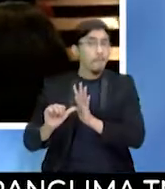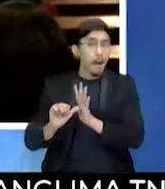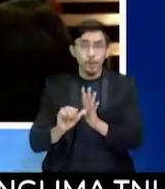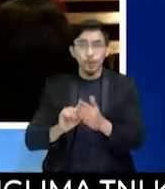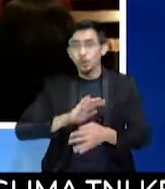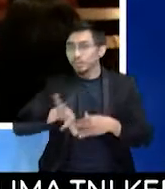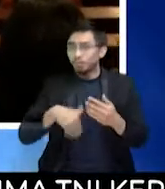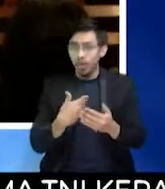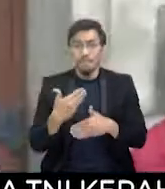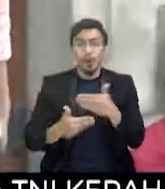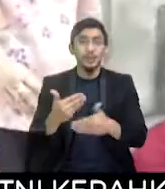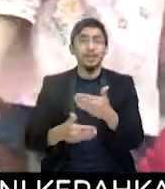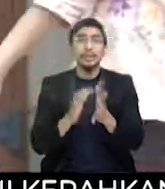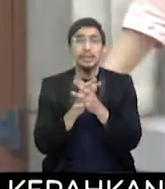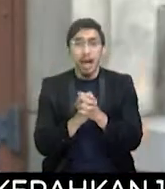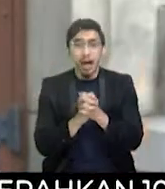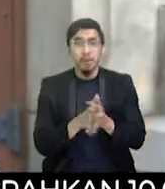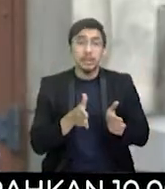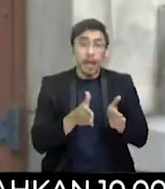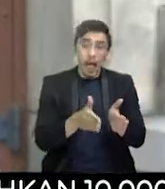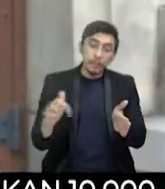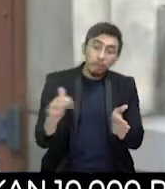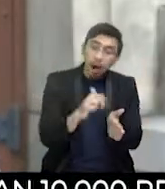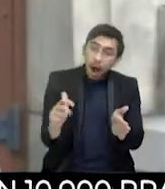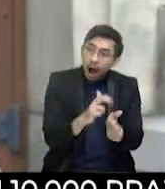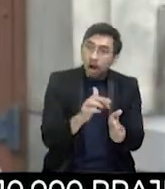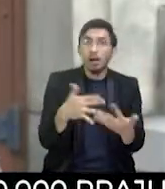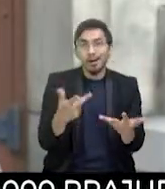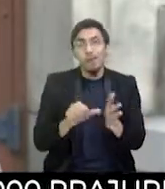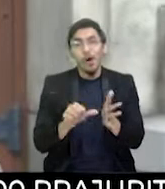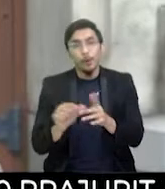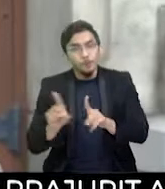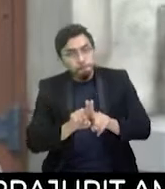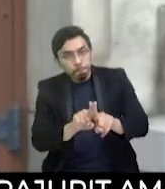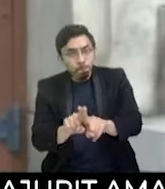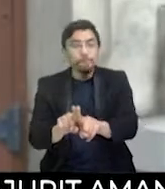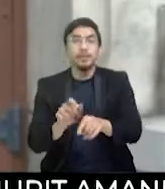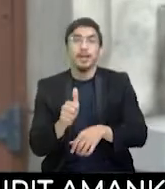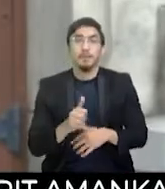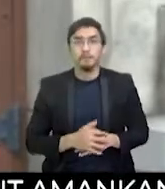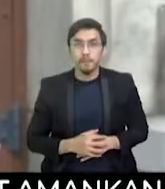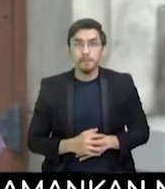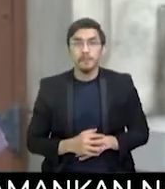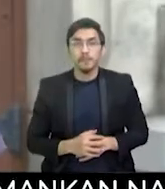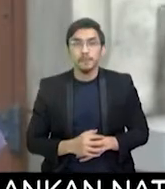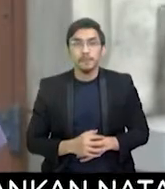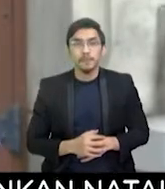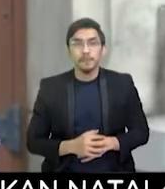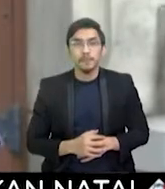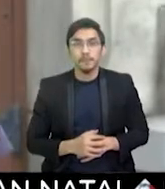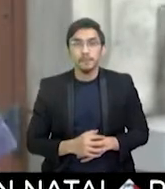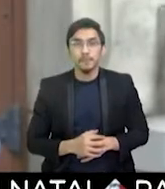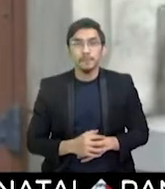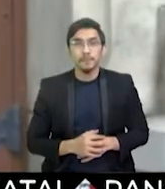untuk menyebrang jalan dikarenakan memang parkiran Istiqlal yang disediakan untuk menjadi tiga kantong parkir bagi umat Katolik ini melakukan